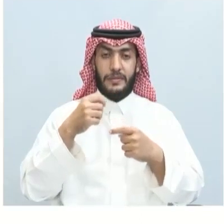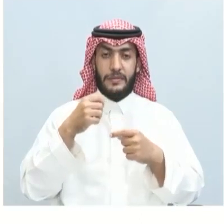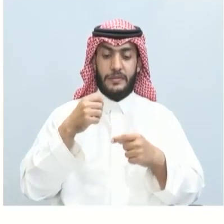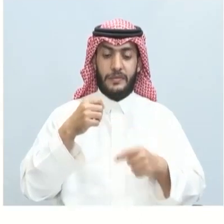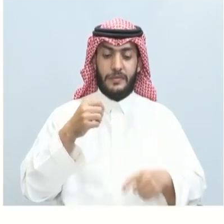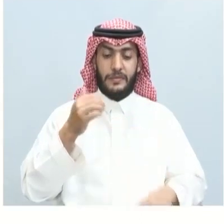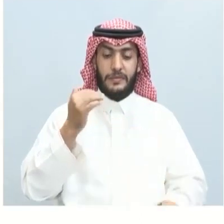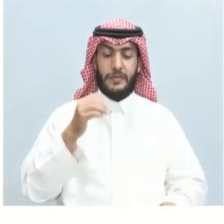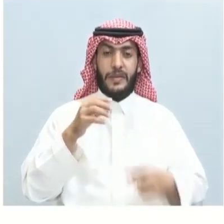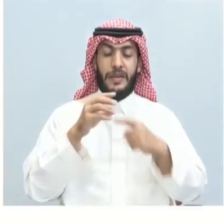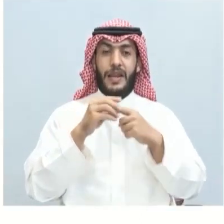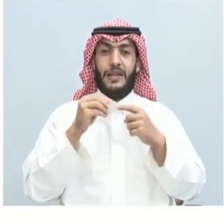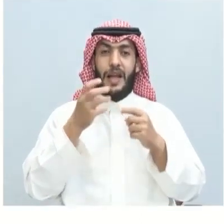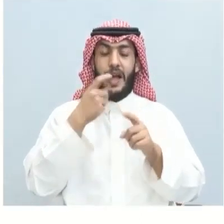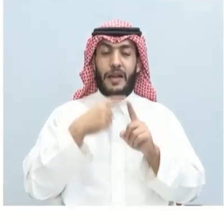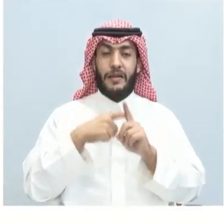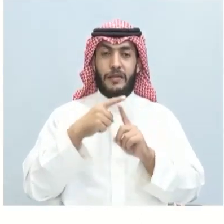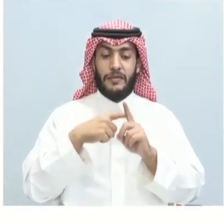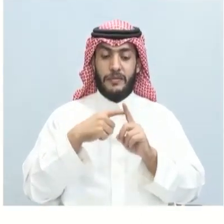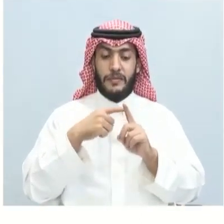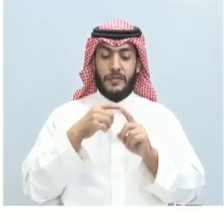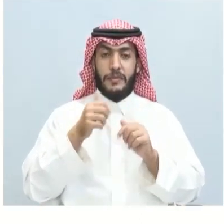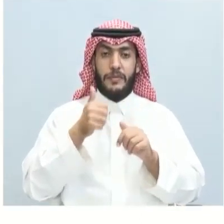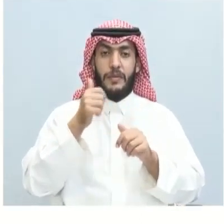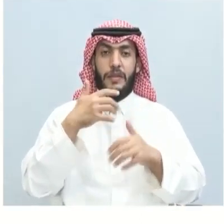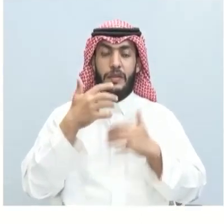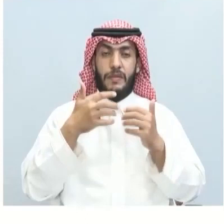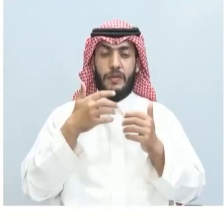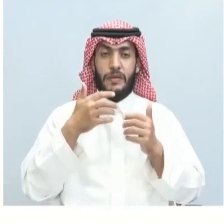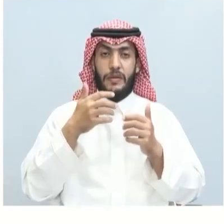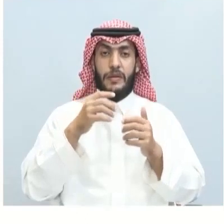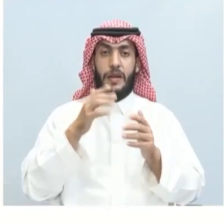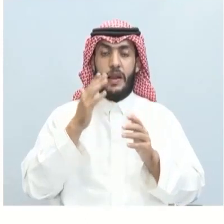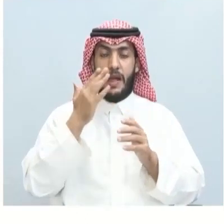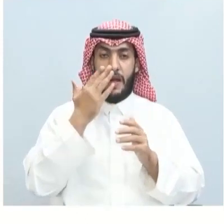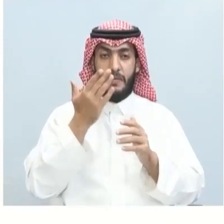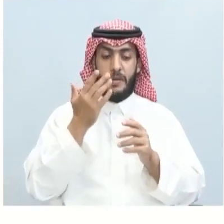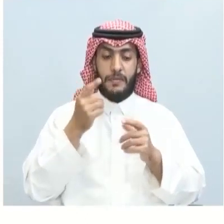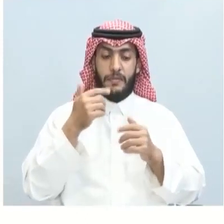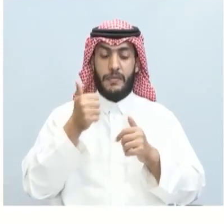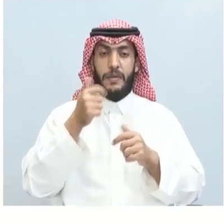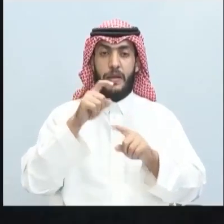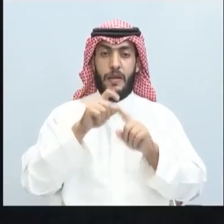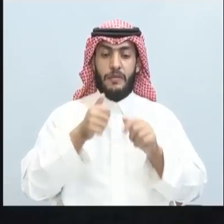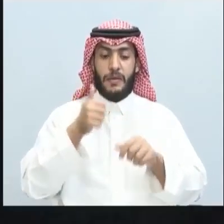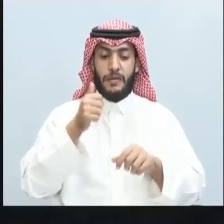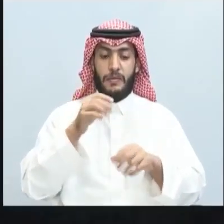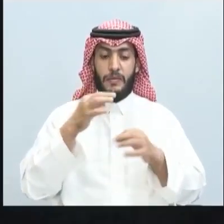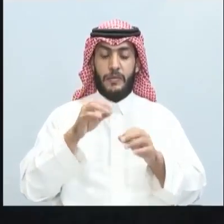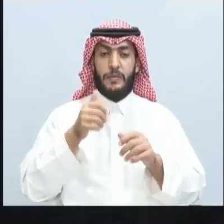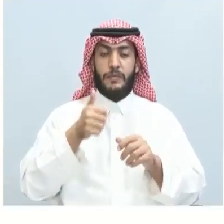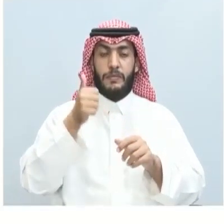متفاعلات نقصان درجه الحراره يتجه التفاعل بالاتجاه الامامي ليعطيني النواتج وهو